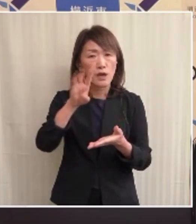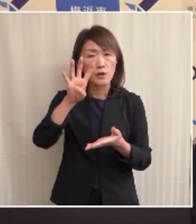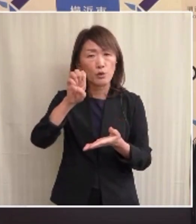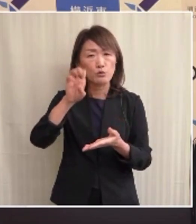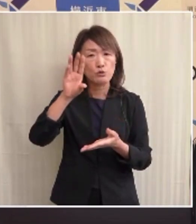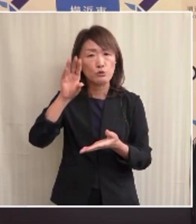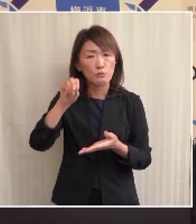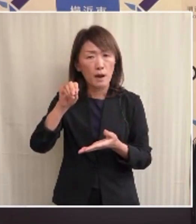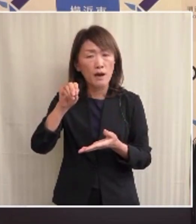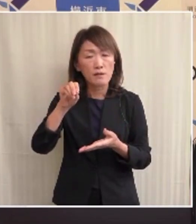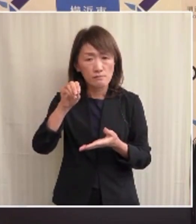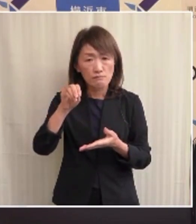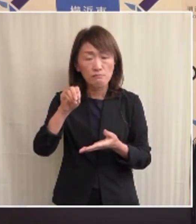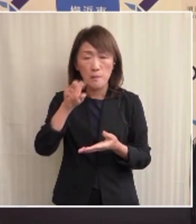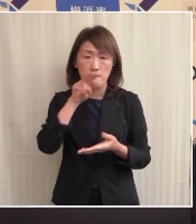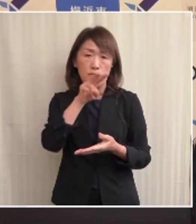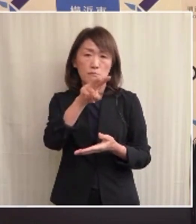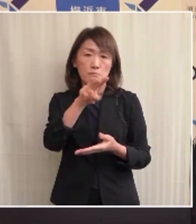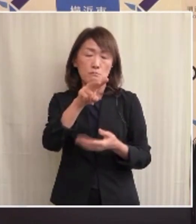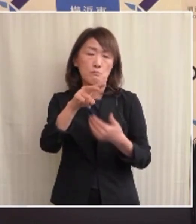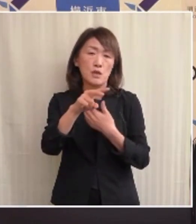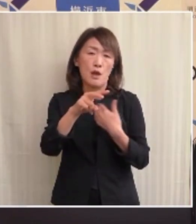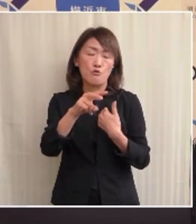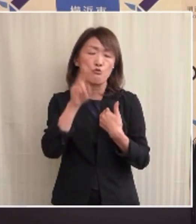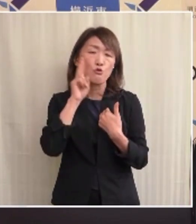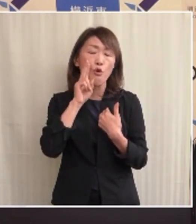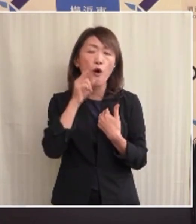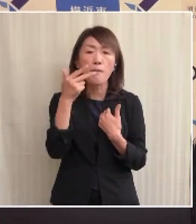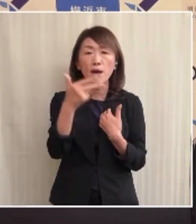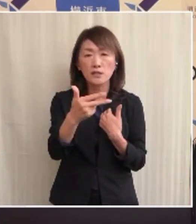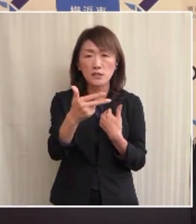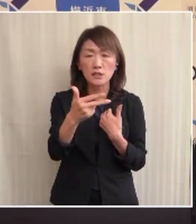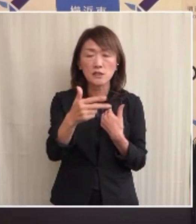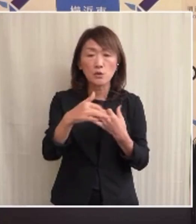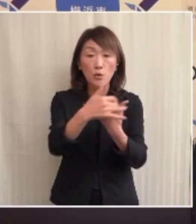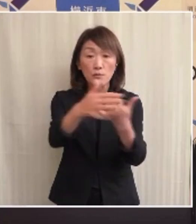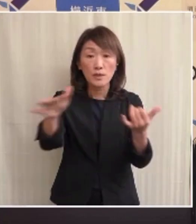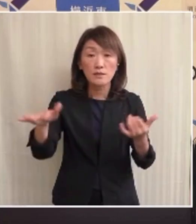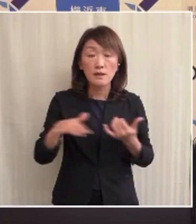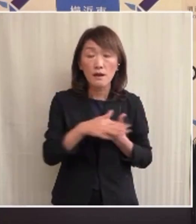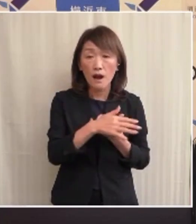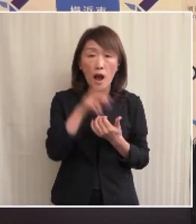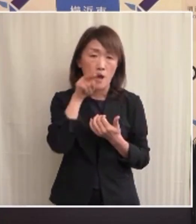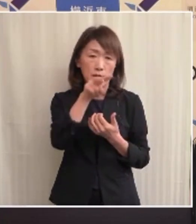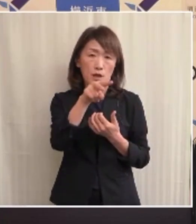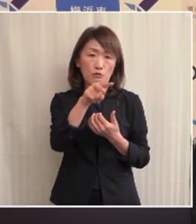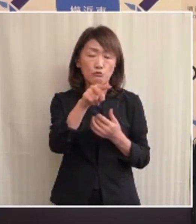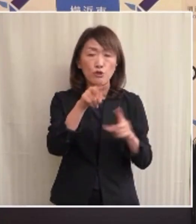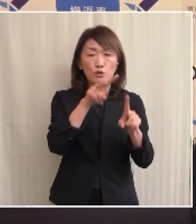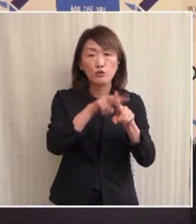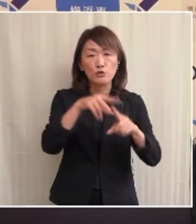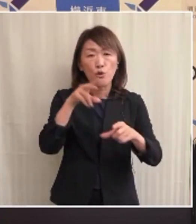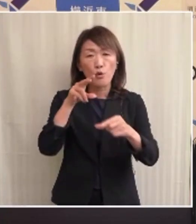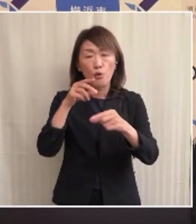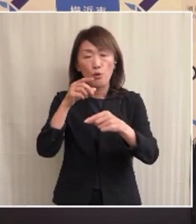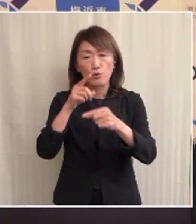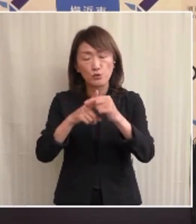ね、という、まあ、これ横浜市の方が多く見られていると思いますので、しかも、小学生、中学